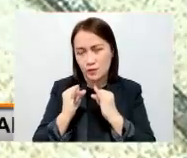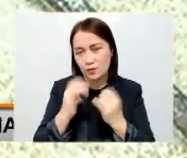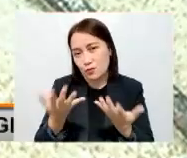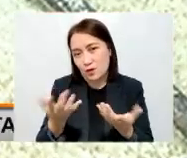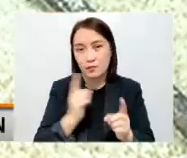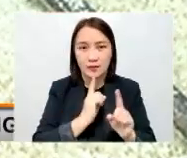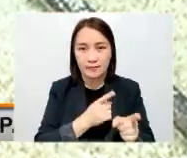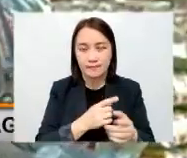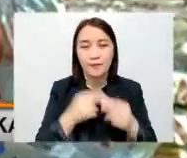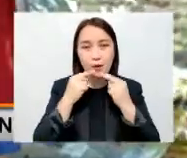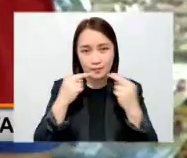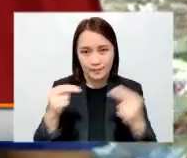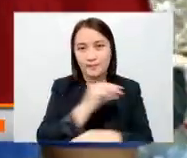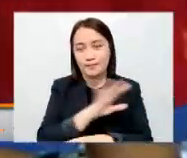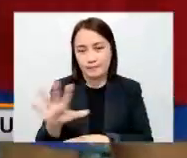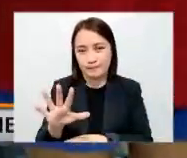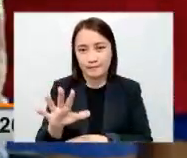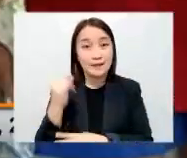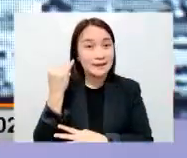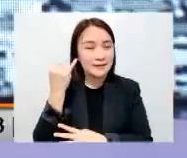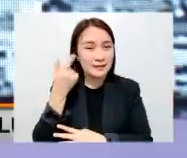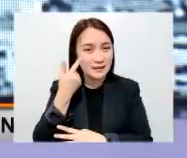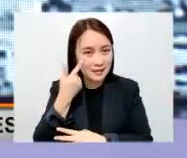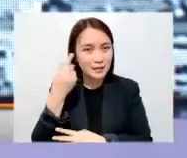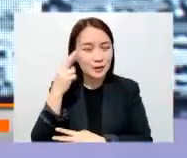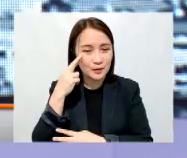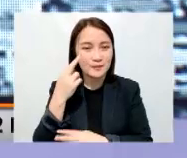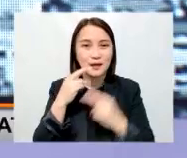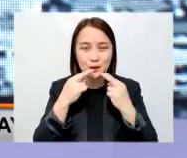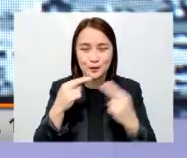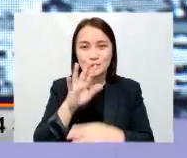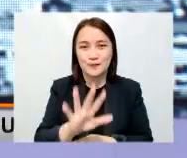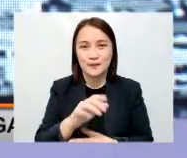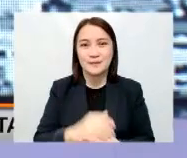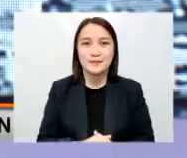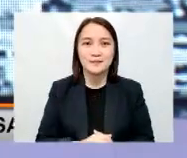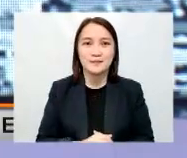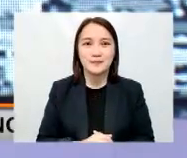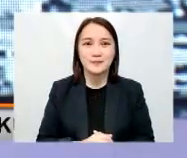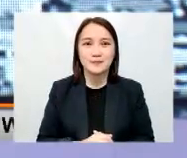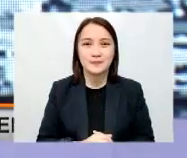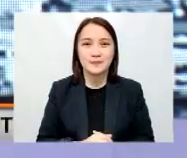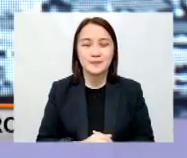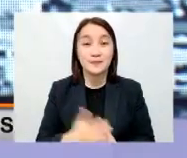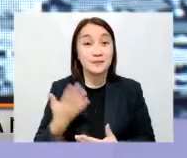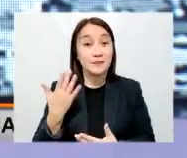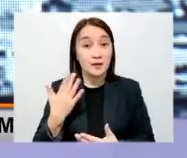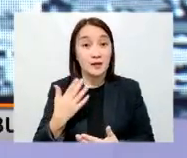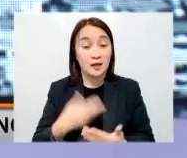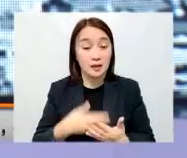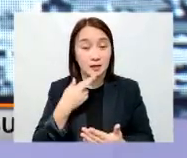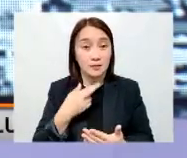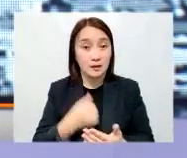Nagbabalita mula sa frontline, Gio Robles, News 5. Kung sa bigas may nagbabadyang taas presyo, rollback naman ang